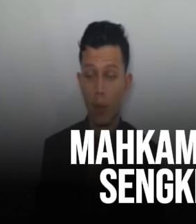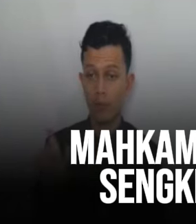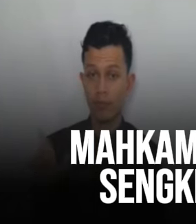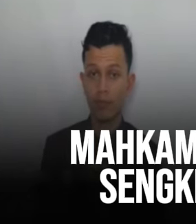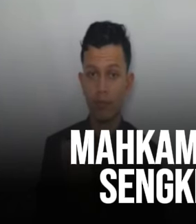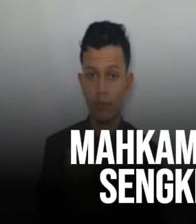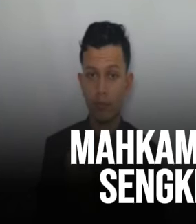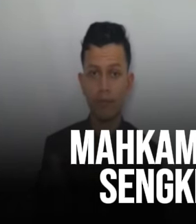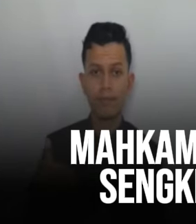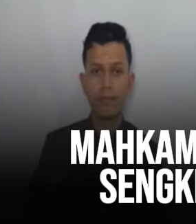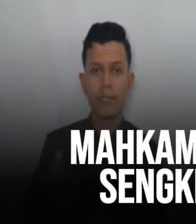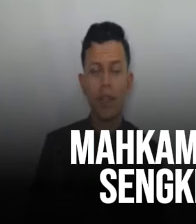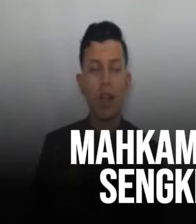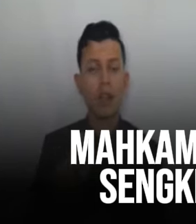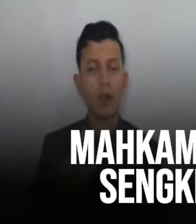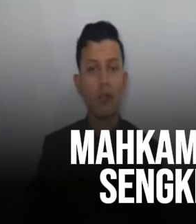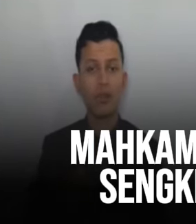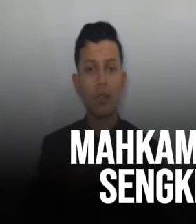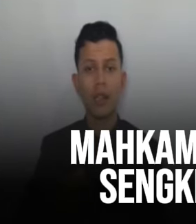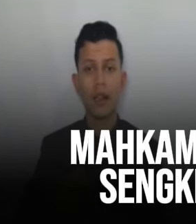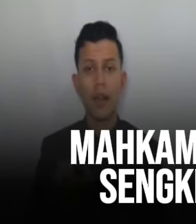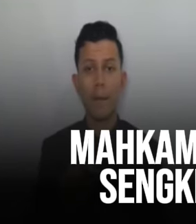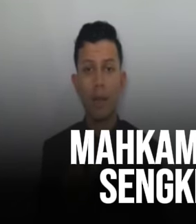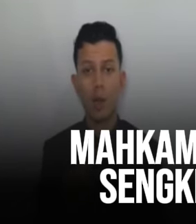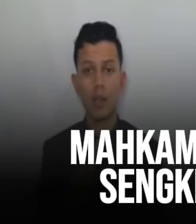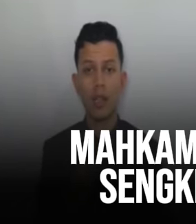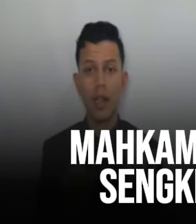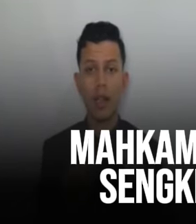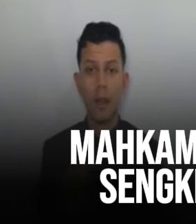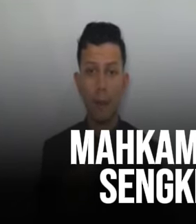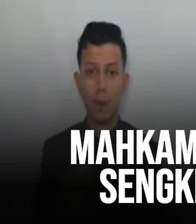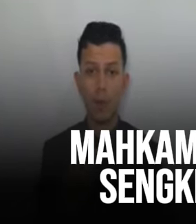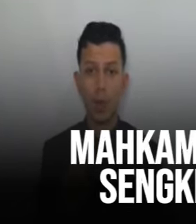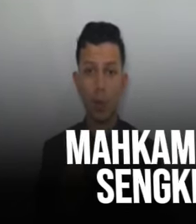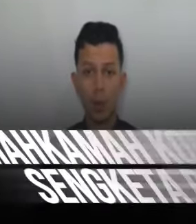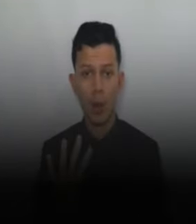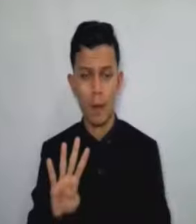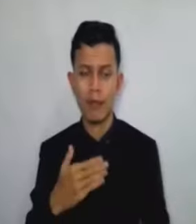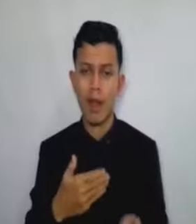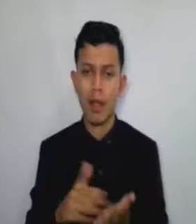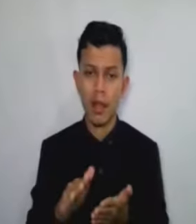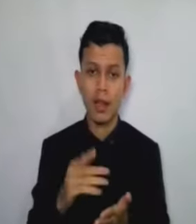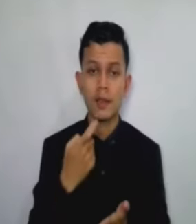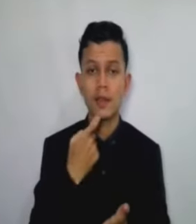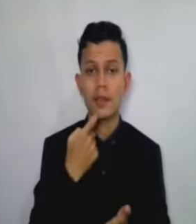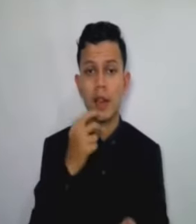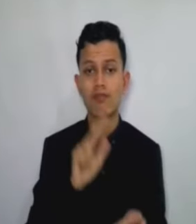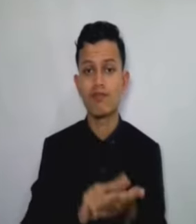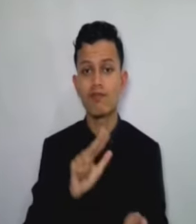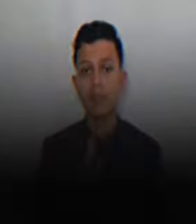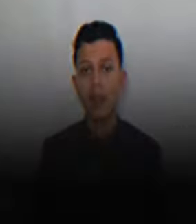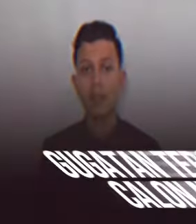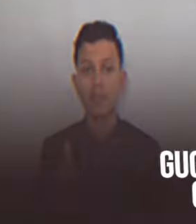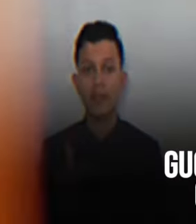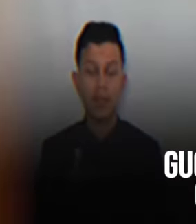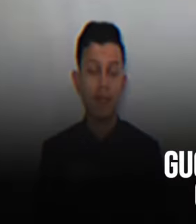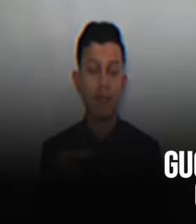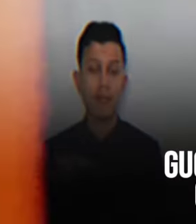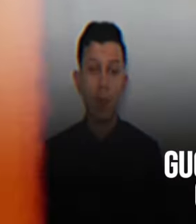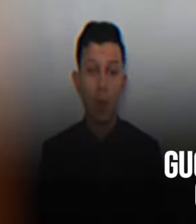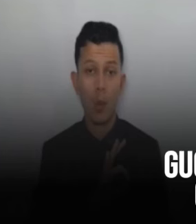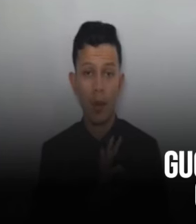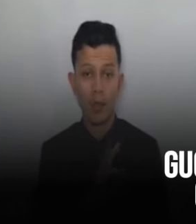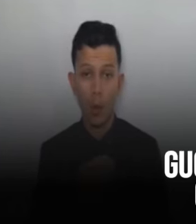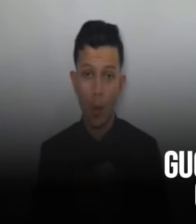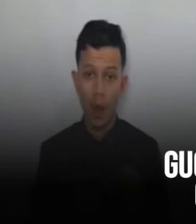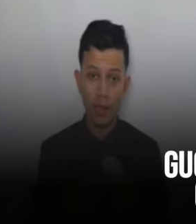keputusan KPU 360/2024 tentang penetapan hasil pemilihan umum presiden dan wakil presiden, anggota Dewan Perwakilan